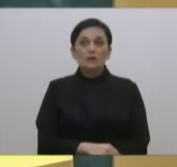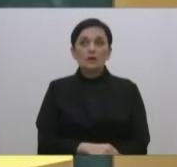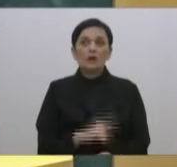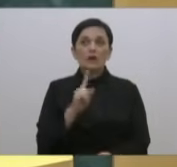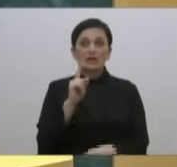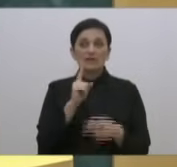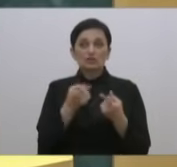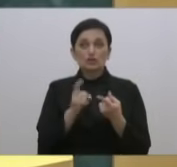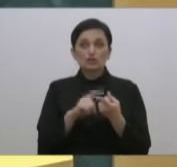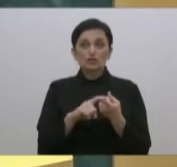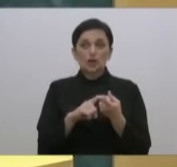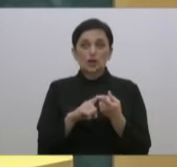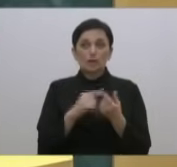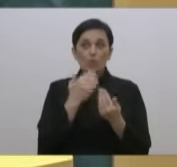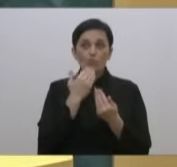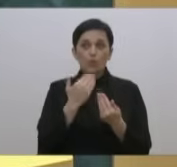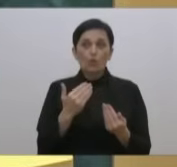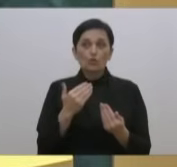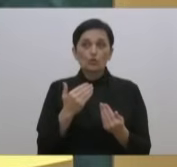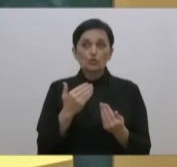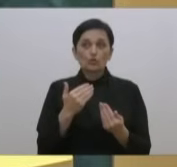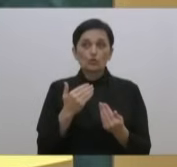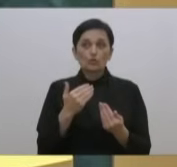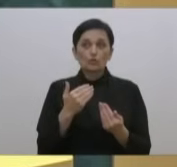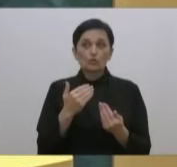ეხლა რაც შეეხება ბოლოს